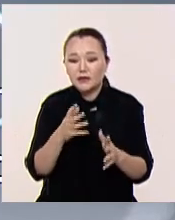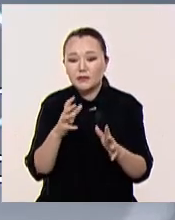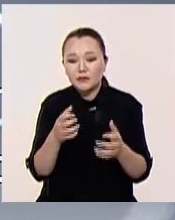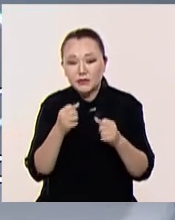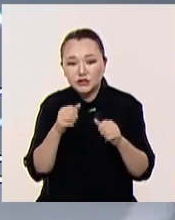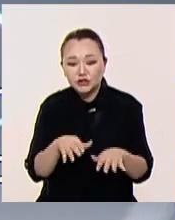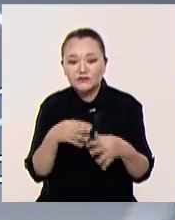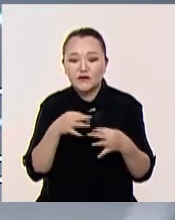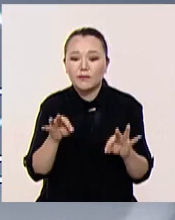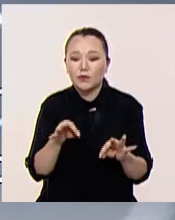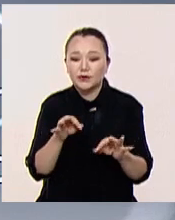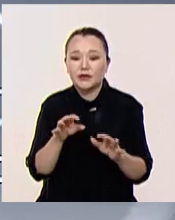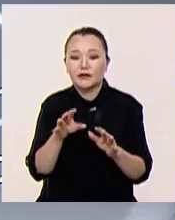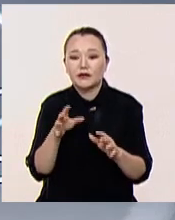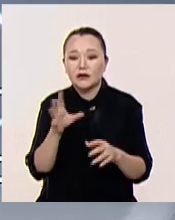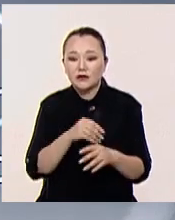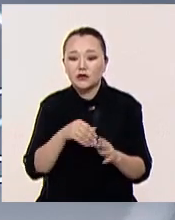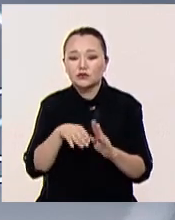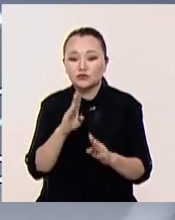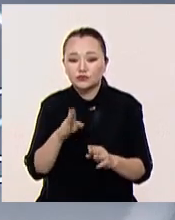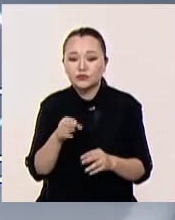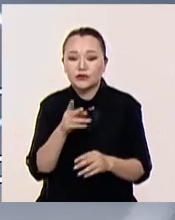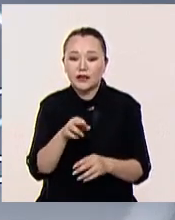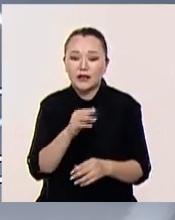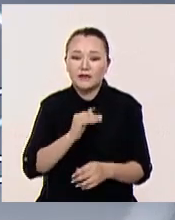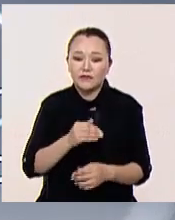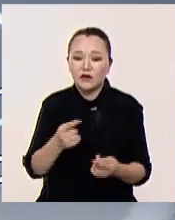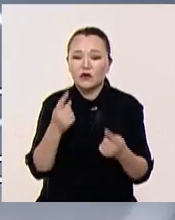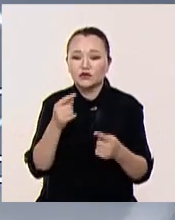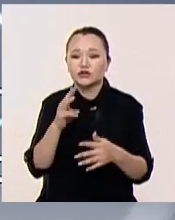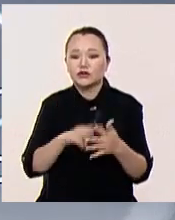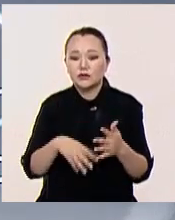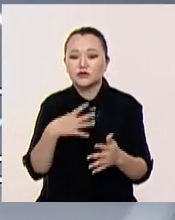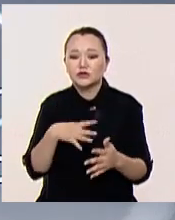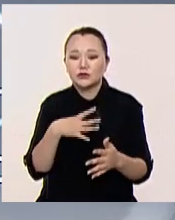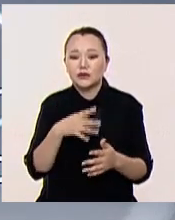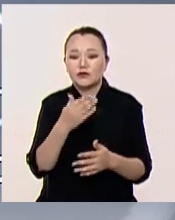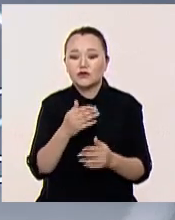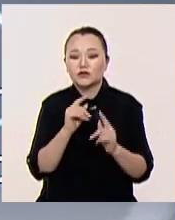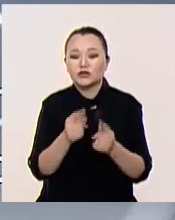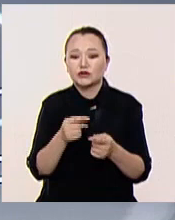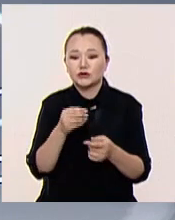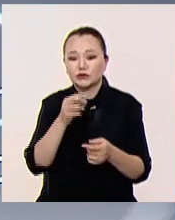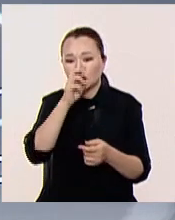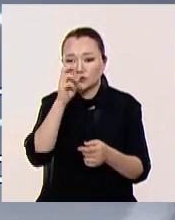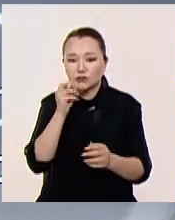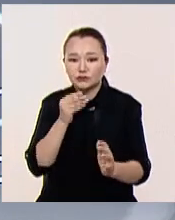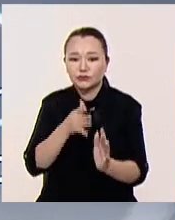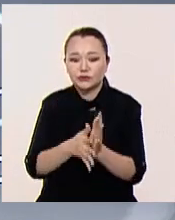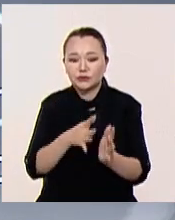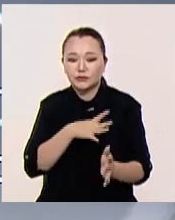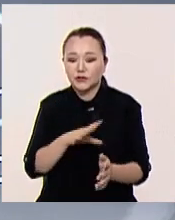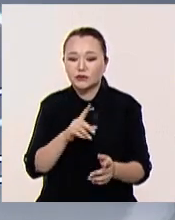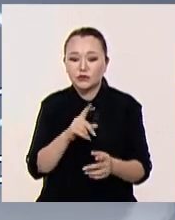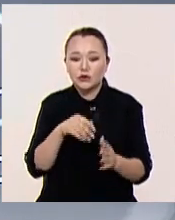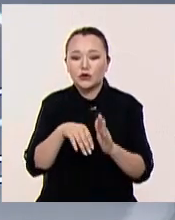лишение свободы. Эффективно же с предпринимателя брать же огромные штрафы, зачем его в колонии содержать за счет государства? Эффективнее,